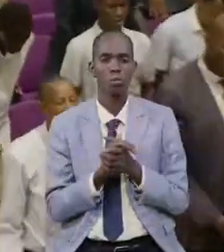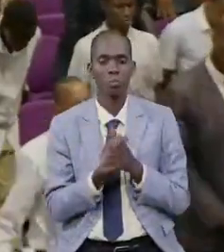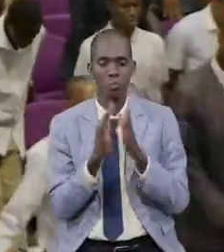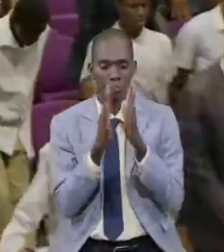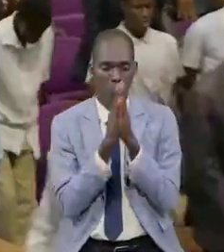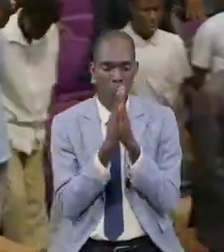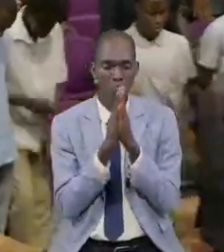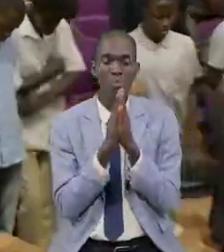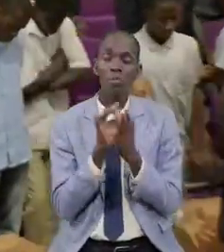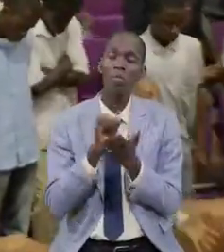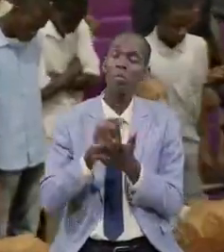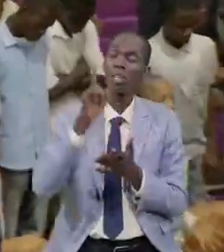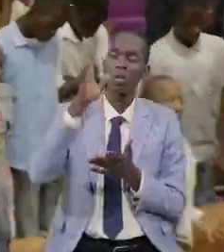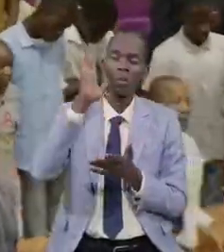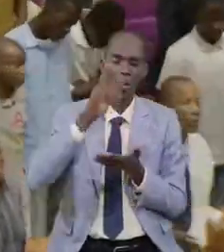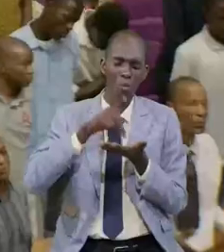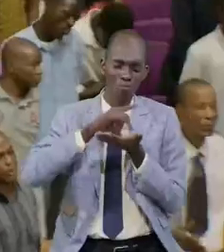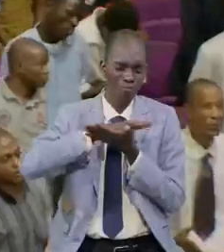Qu'il purifie notre cœur.